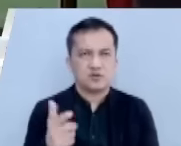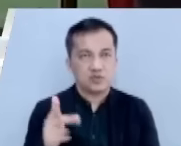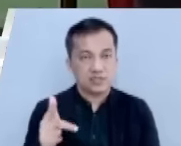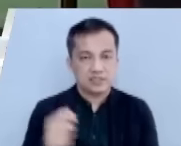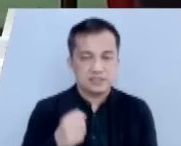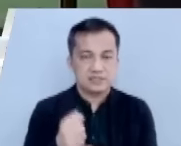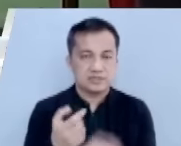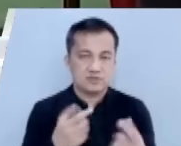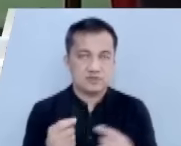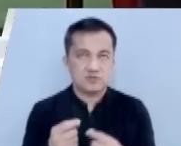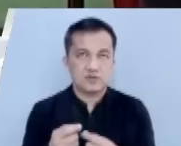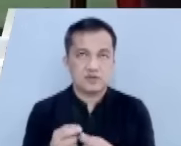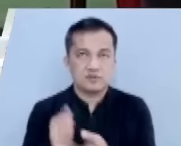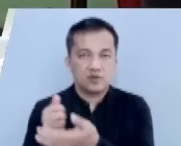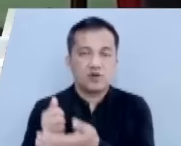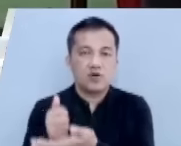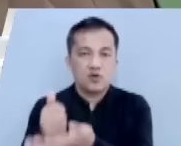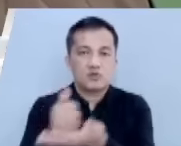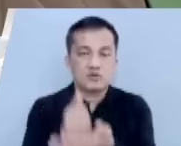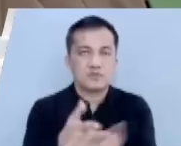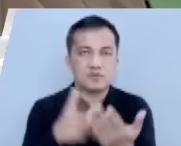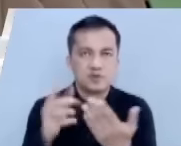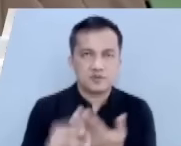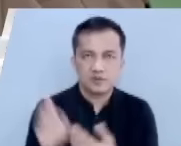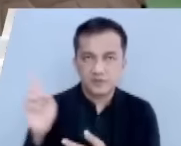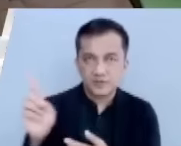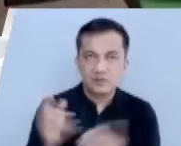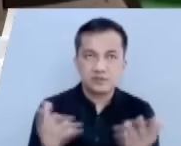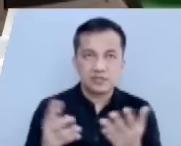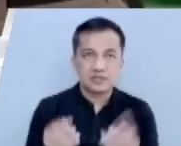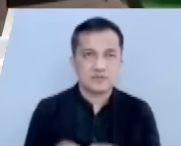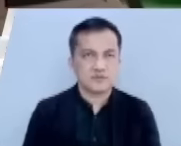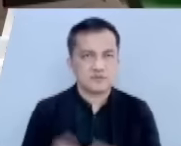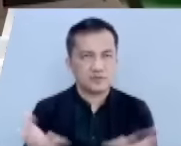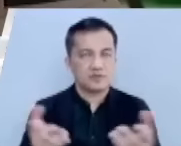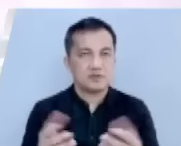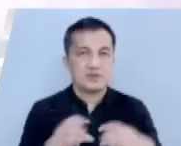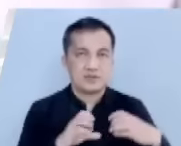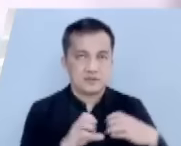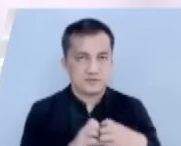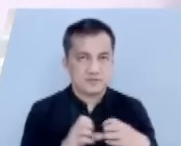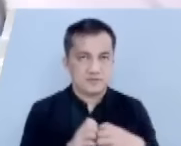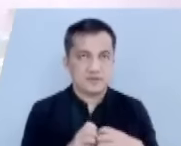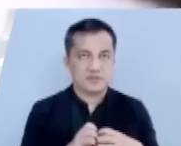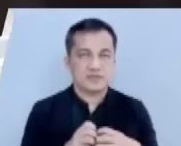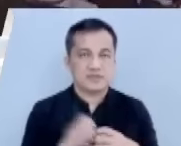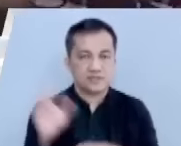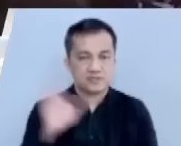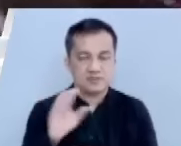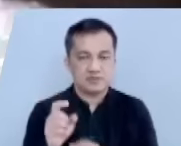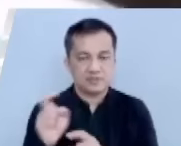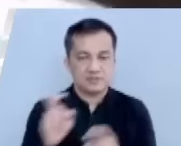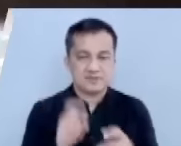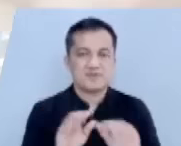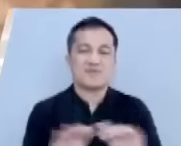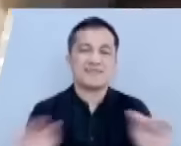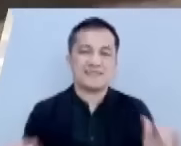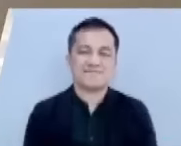outreach program na Art Gap kung saan namimigay ang Kapuso Network ng Christmas gifts sa mga bata.